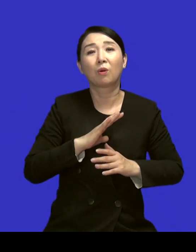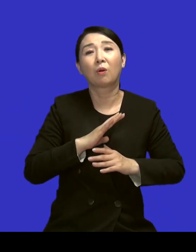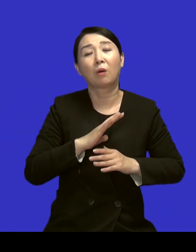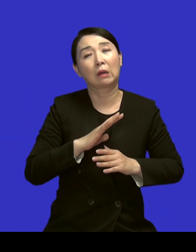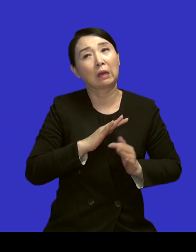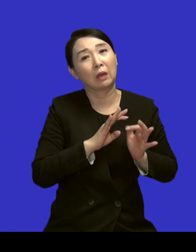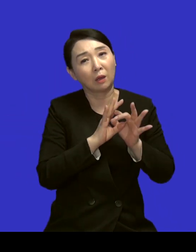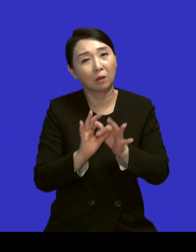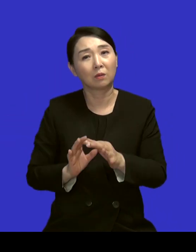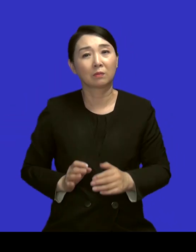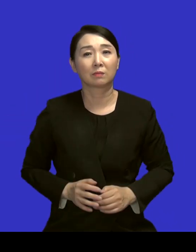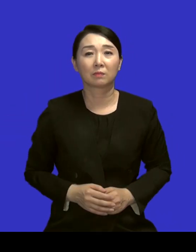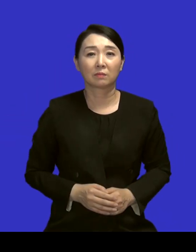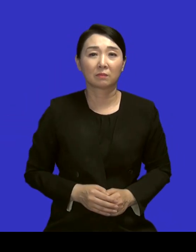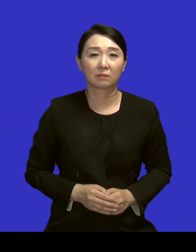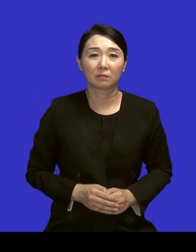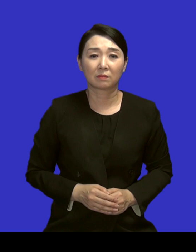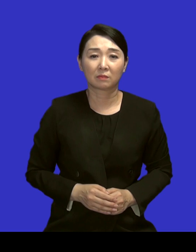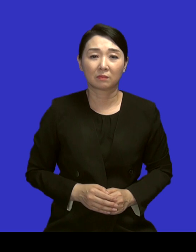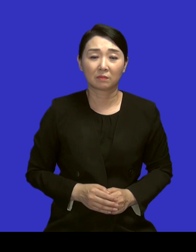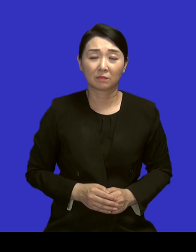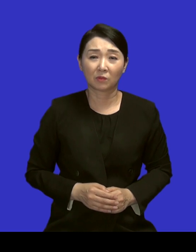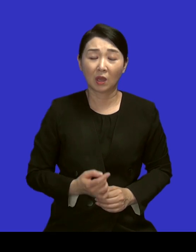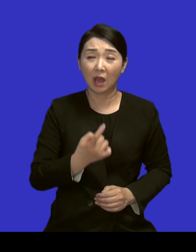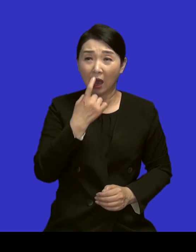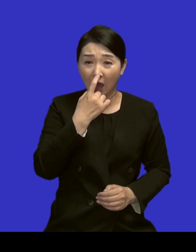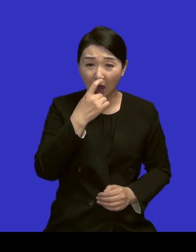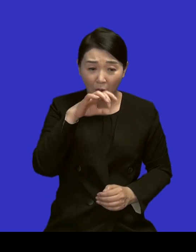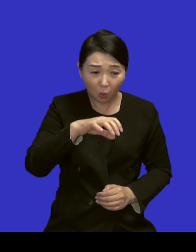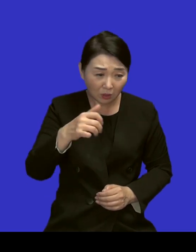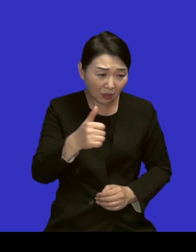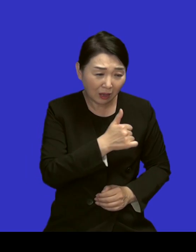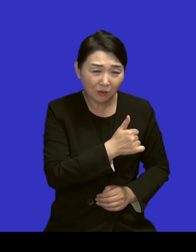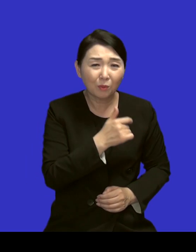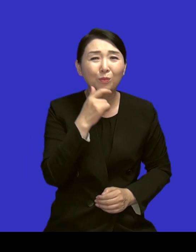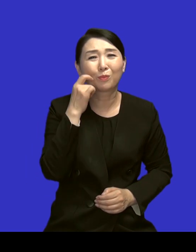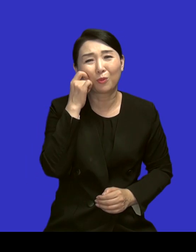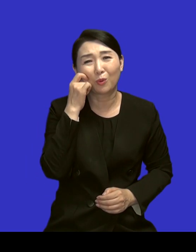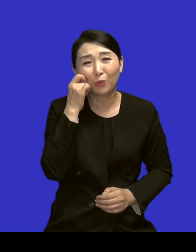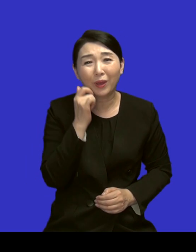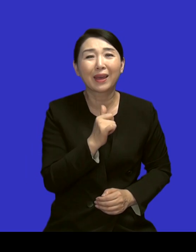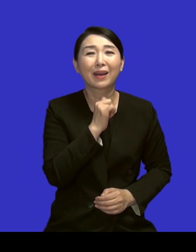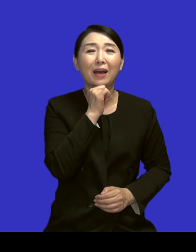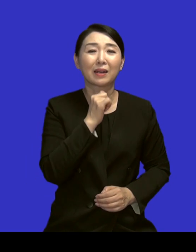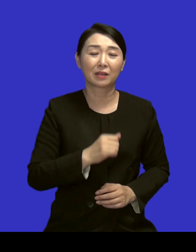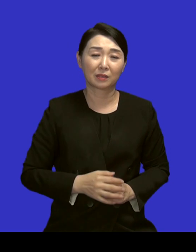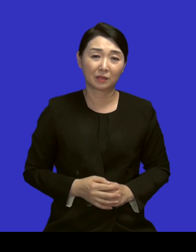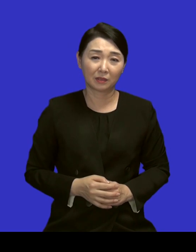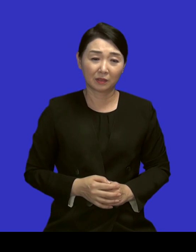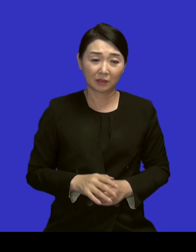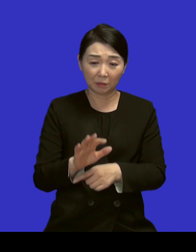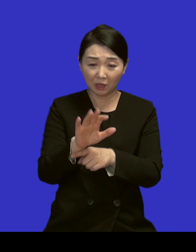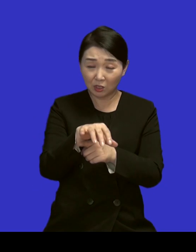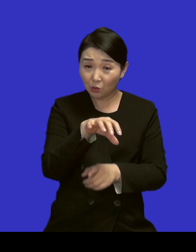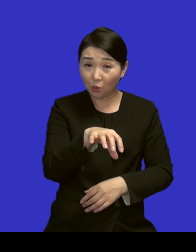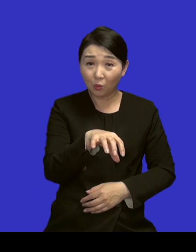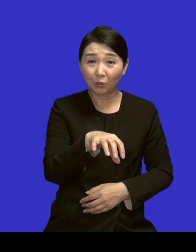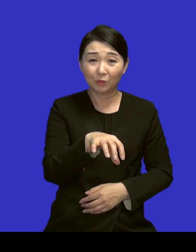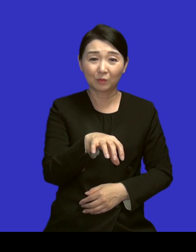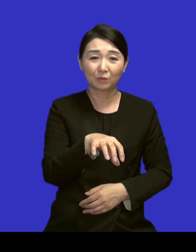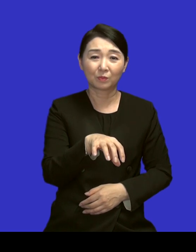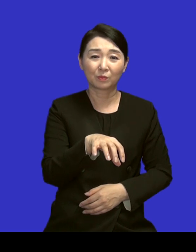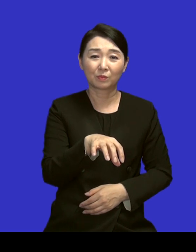시작이 됐어요. 무섭지. 그 학원과 형편은 또 안 되니까 이제 그 살구쟁이 마을 시골에서